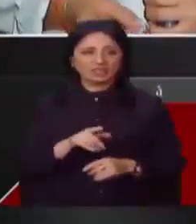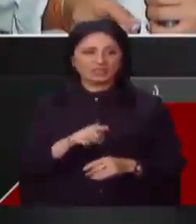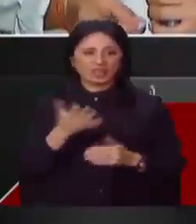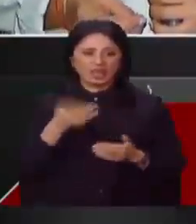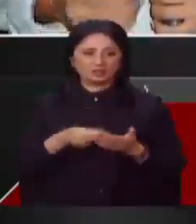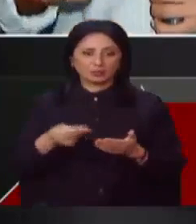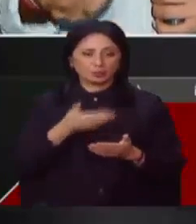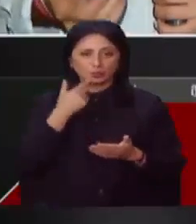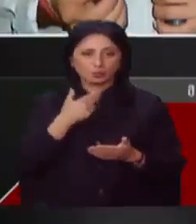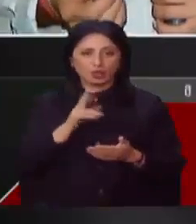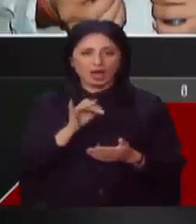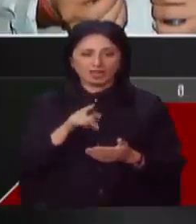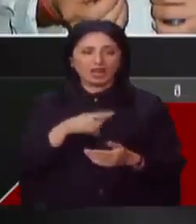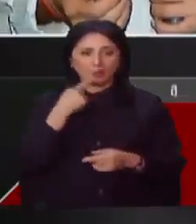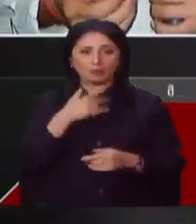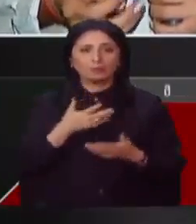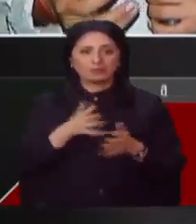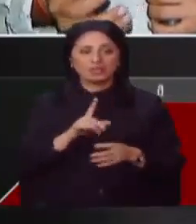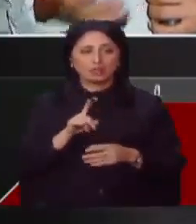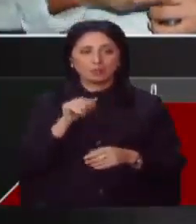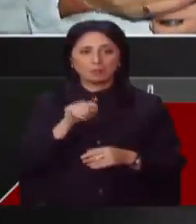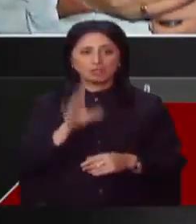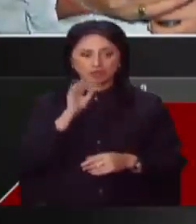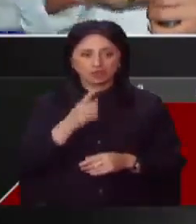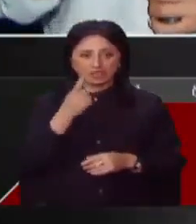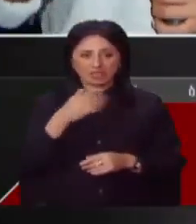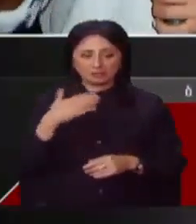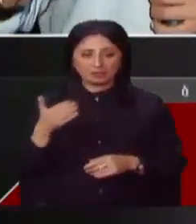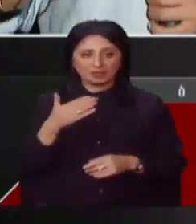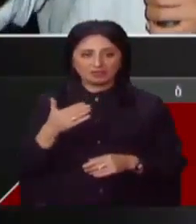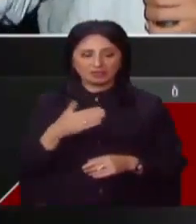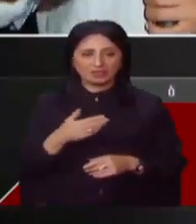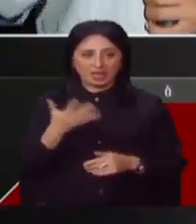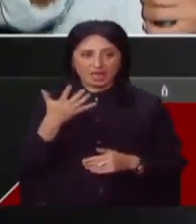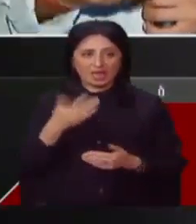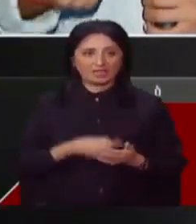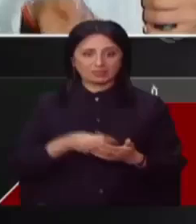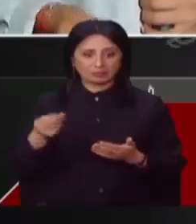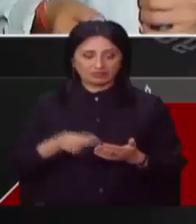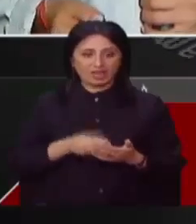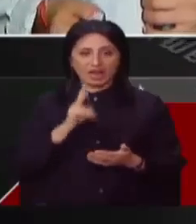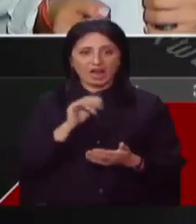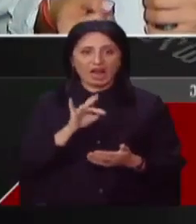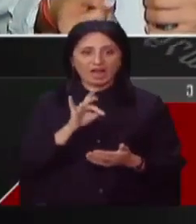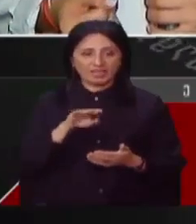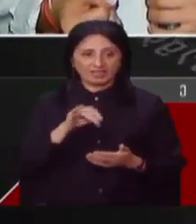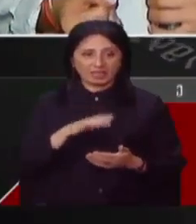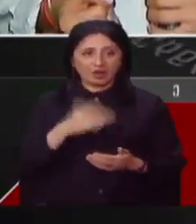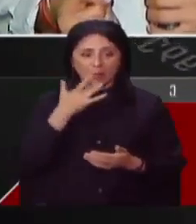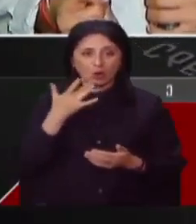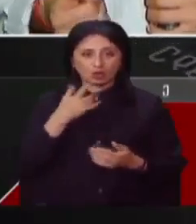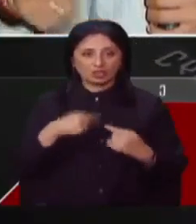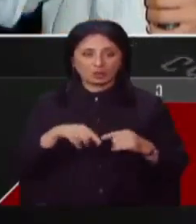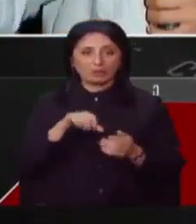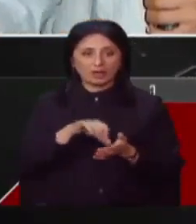ხელს აწერენ ამ ქარტიას და უფრო მეტიც ამბობენ, რომ მაშინ როდესაც ერთის მხრივ აწერენ ქარტიას ხელს ოპოზიციური პოლიტიკური